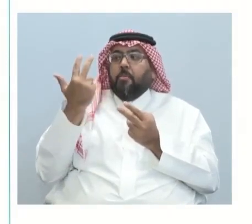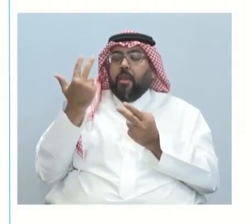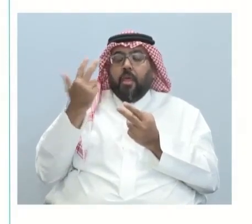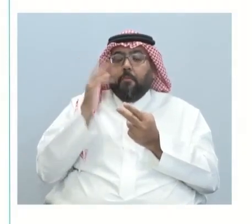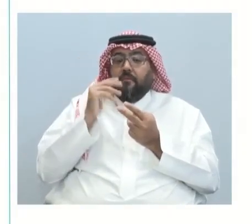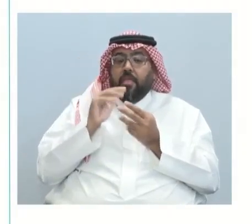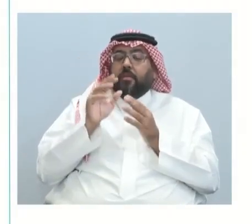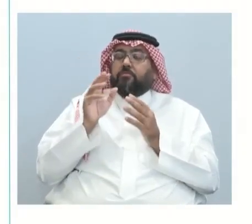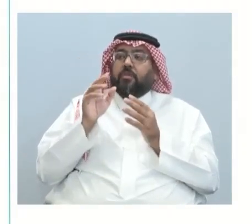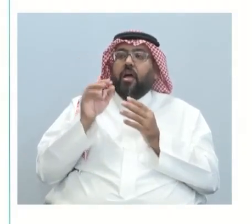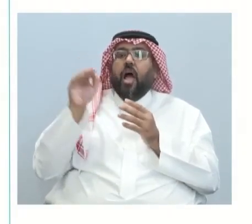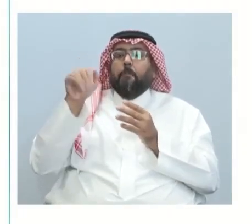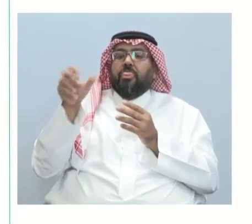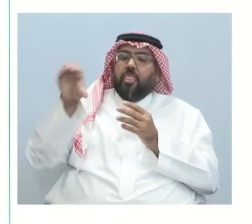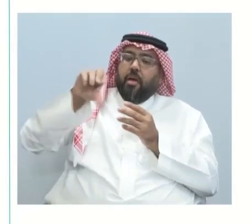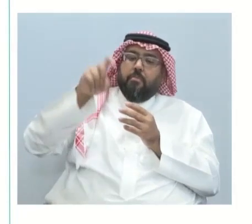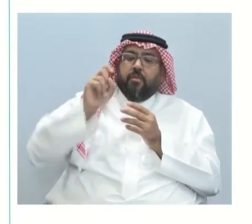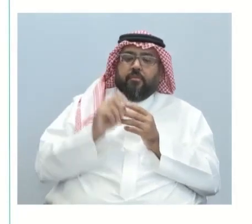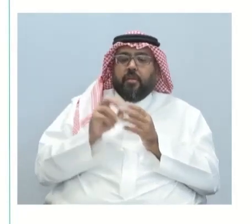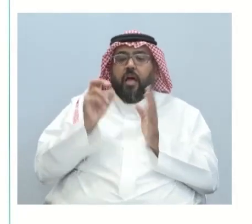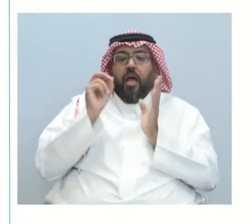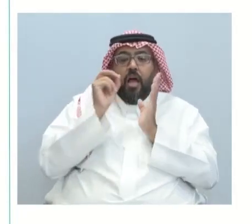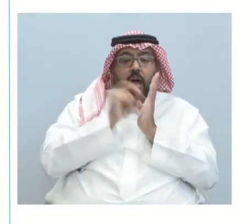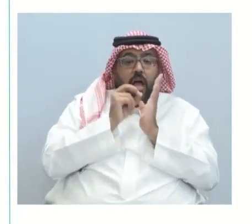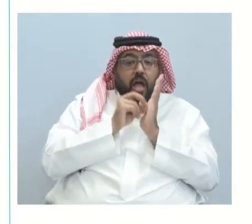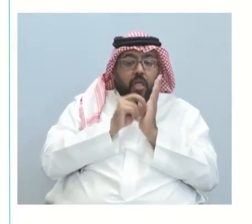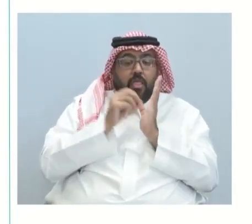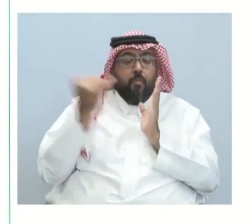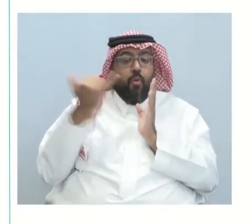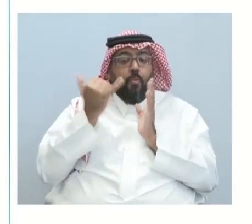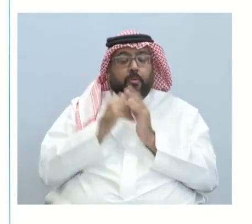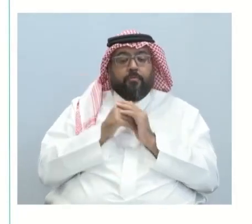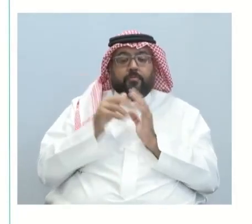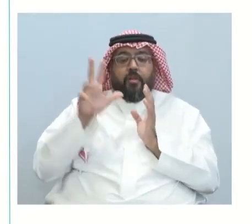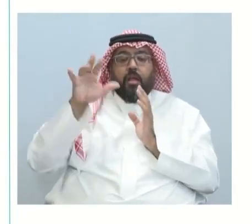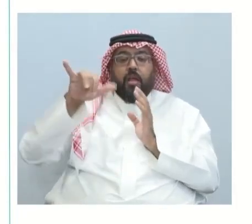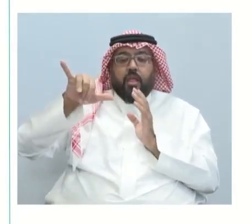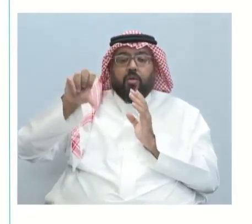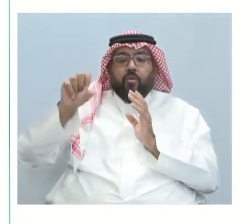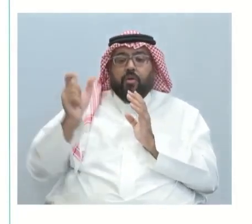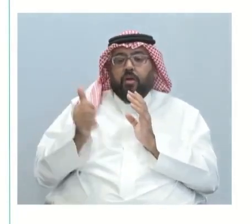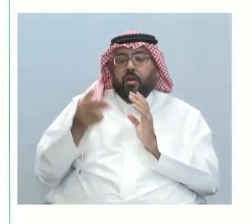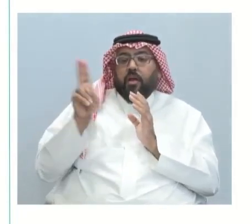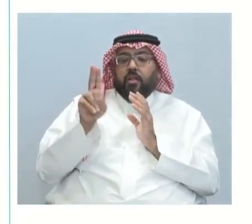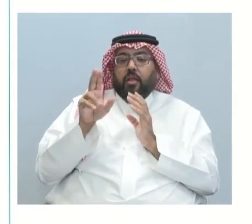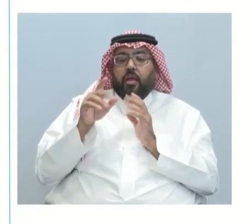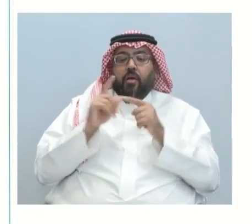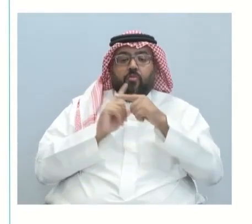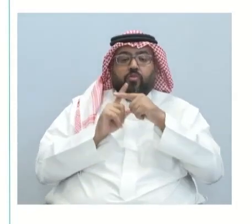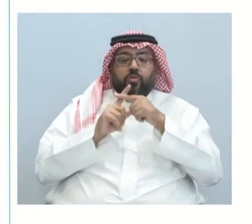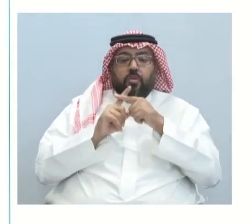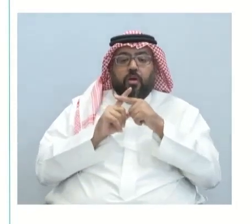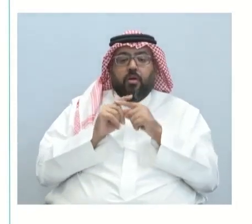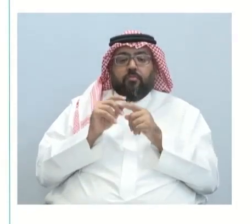كذلك من القواعد الهامه بناء على الكلام اللي ذكرناه قبل شوي انه الايونات الموجبه تعتبر